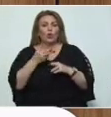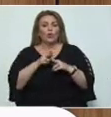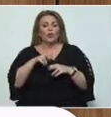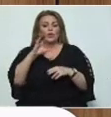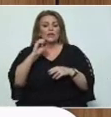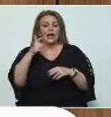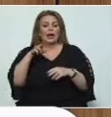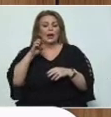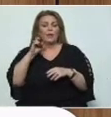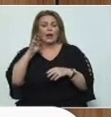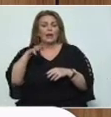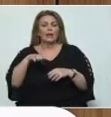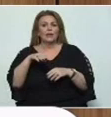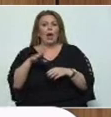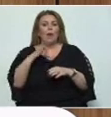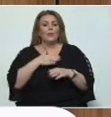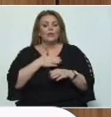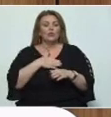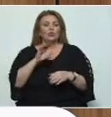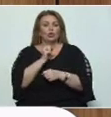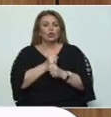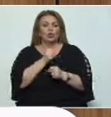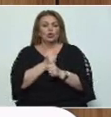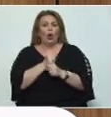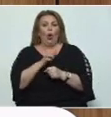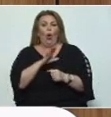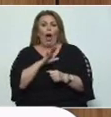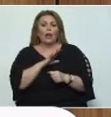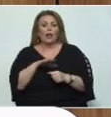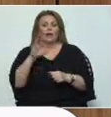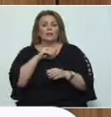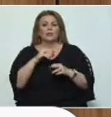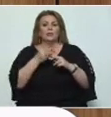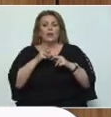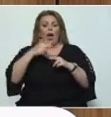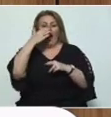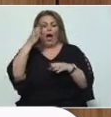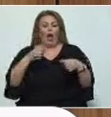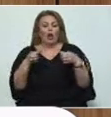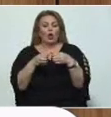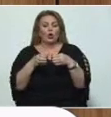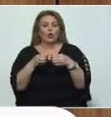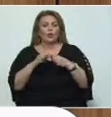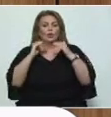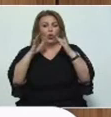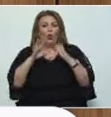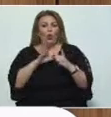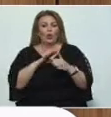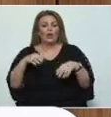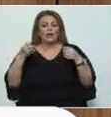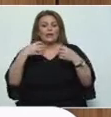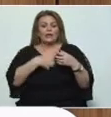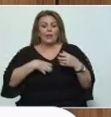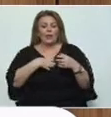ən belə deyək, bizim üçün prioritet hesab olunan benefisiarlara, əhali qrupuna aid olduğu üçün buna dair xüsusi